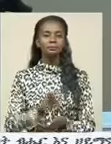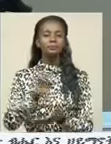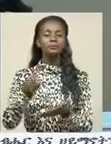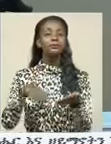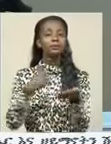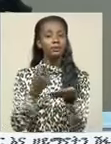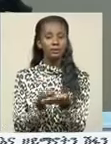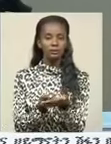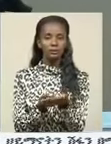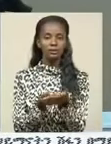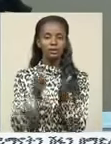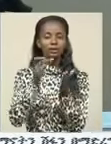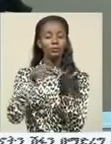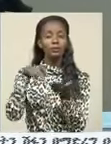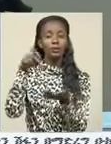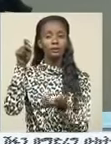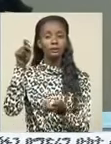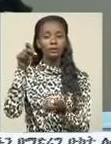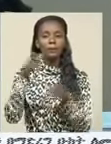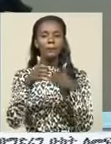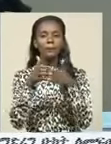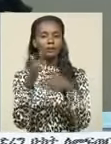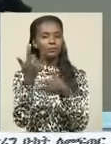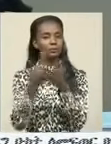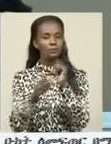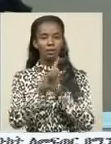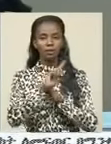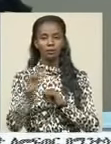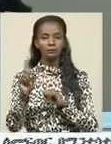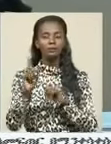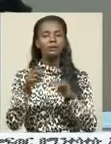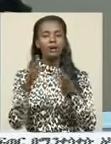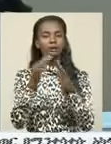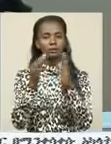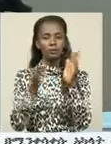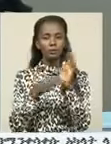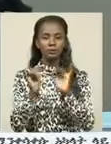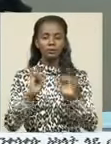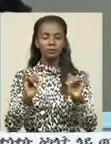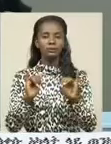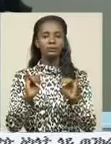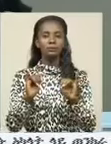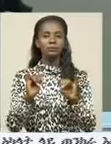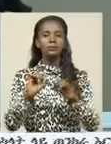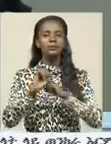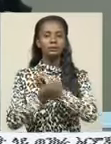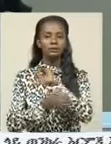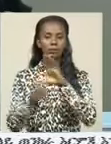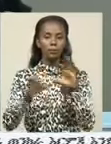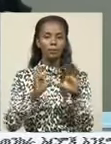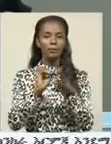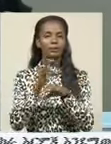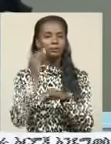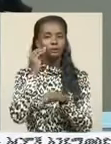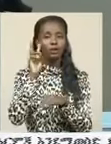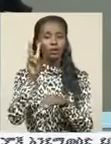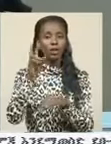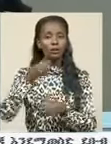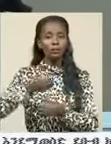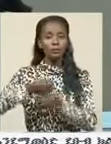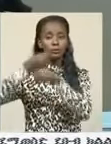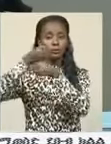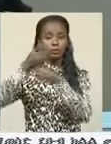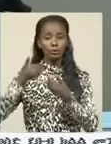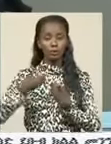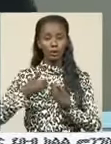ስለዚህ የዲሞክራሲ መርሆች ብቻ አይደሉም፣ አሰራሮችንም እንደዚሁ መሰረት ያደርጋል። ስለዚህ ምክር ቤት ሁለት ምሰሶዎች አሉት